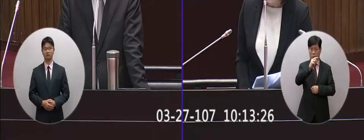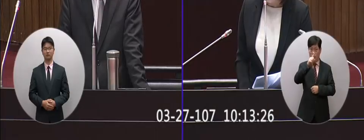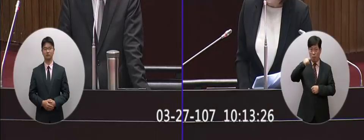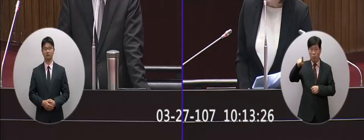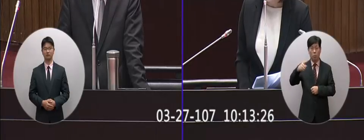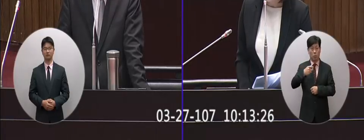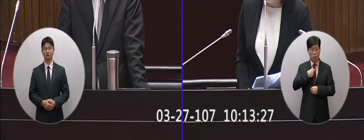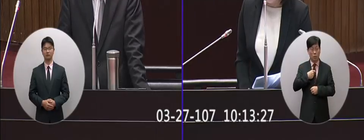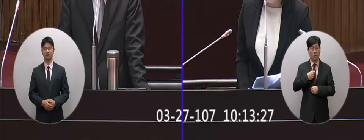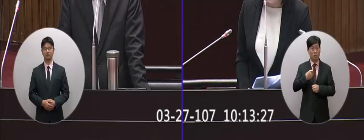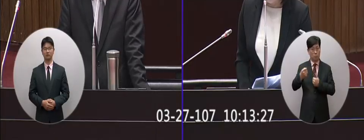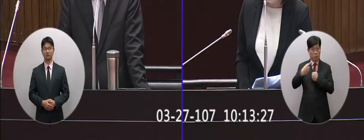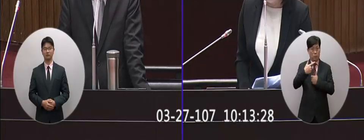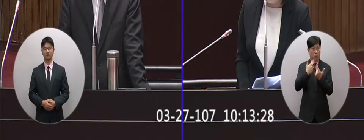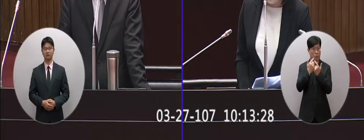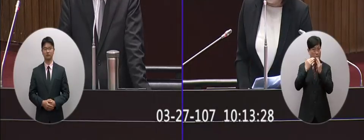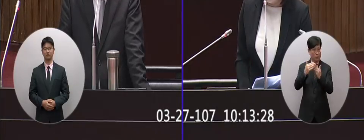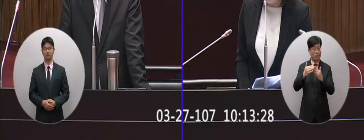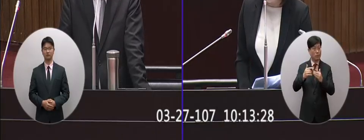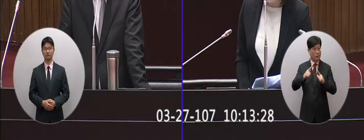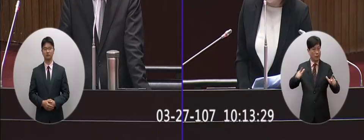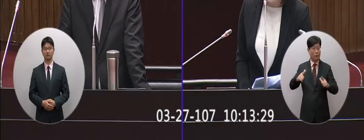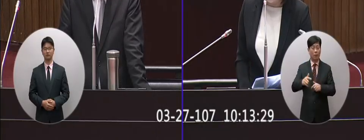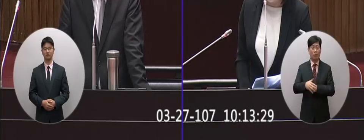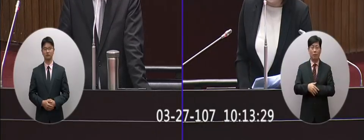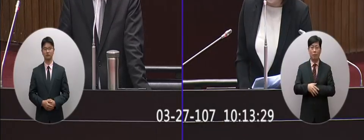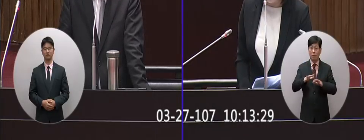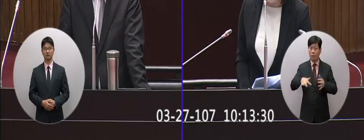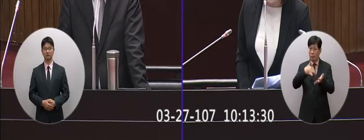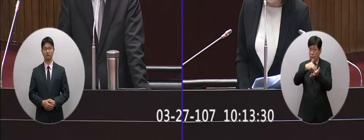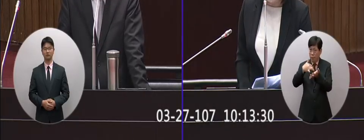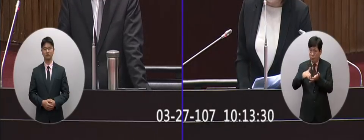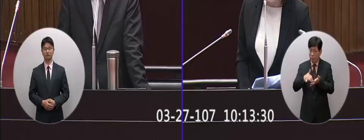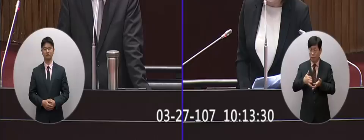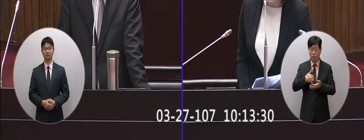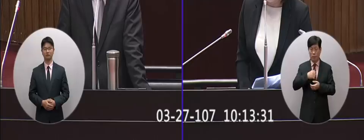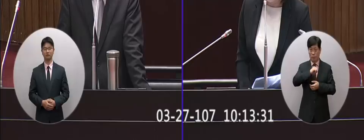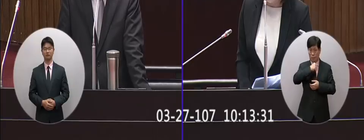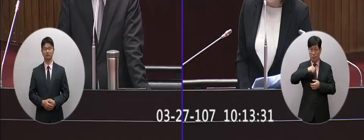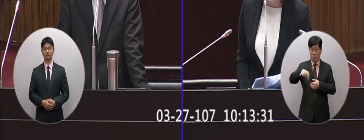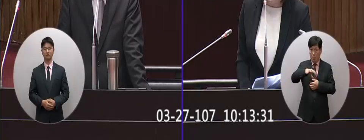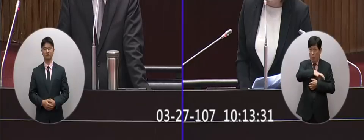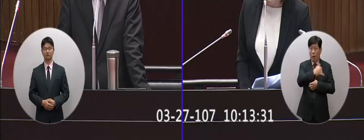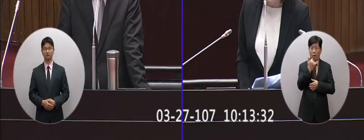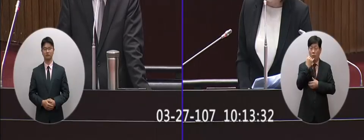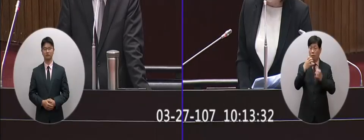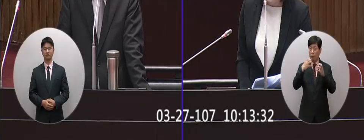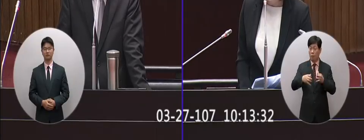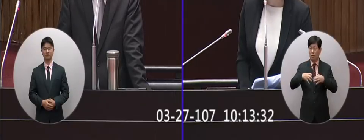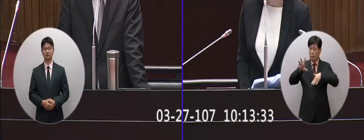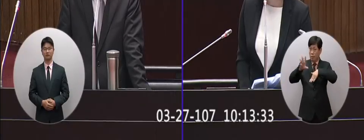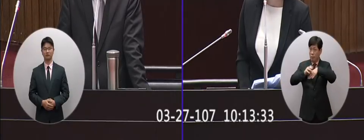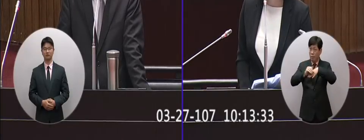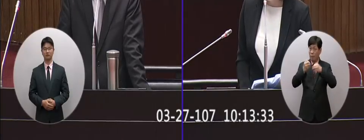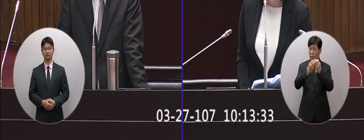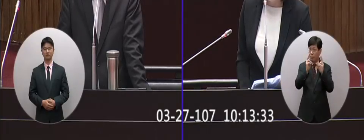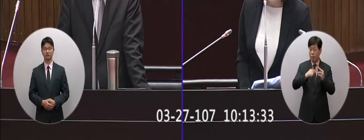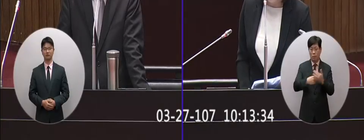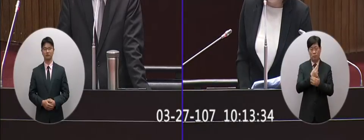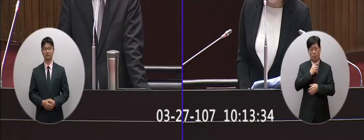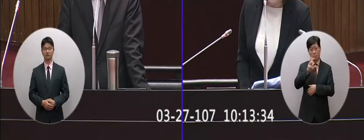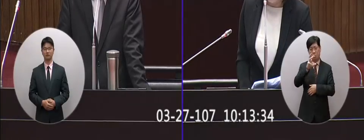要大于整个台北市的面积。目前盘点全国各种可能设置太阳能的土地，大概只